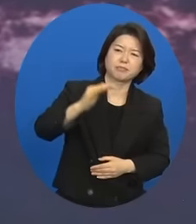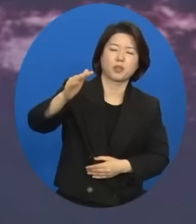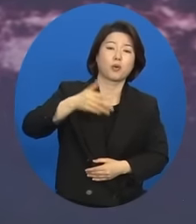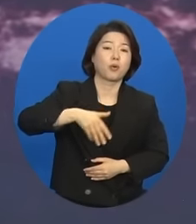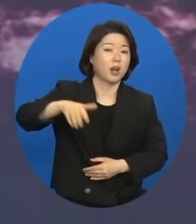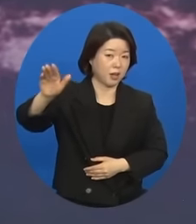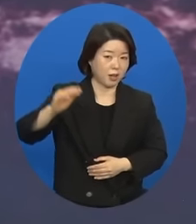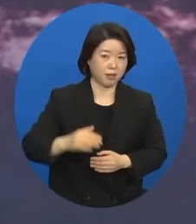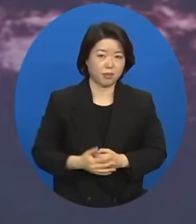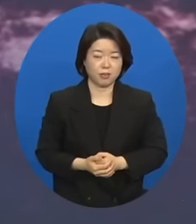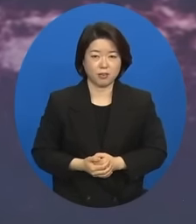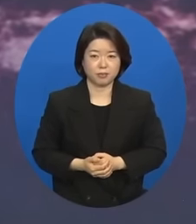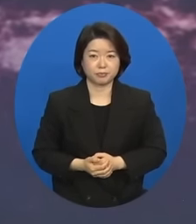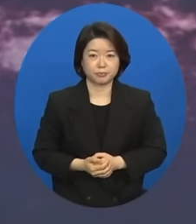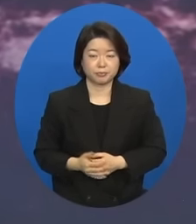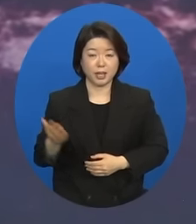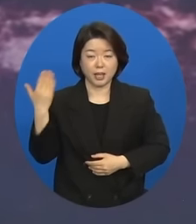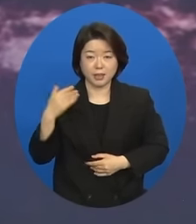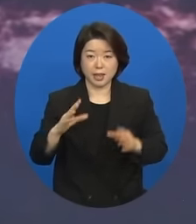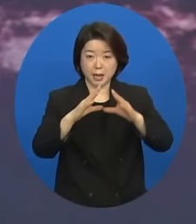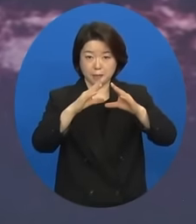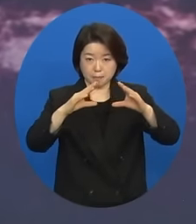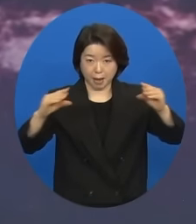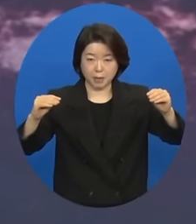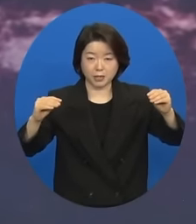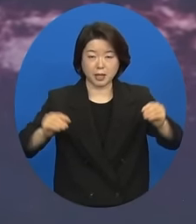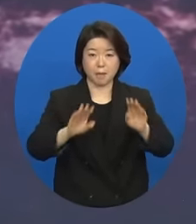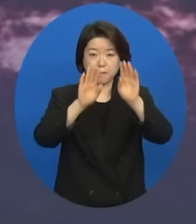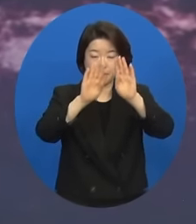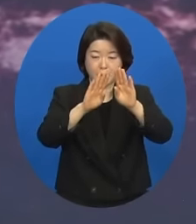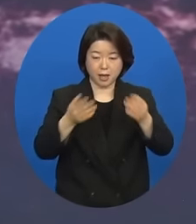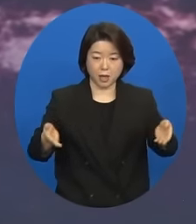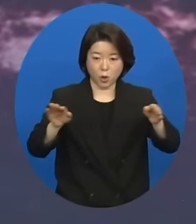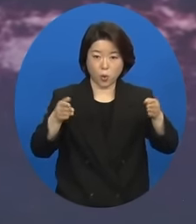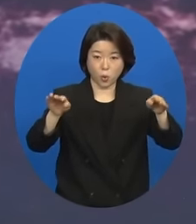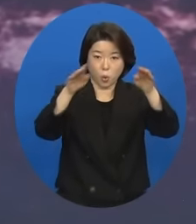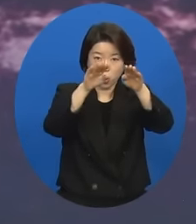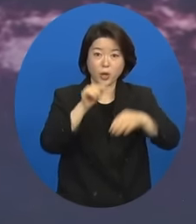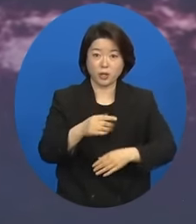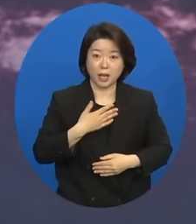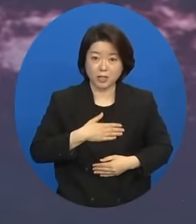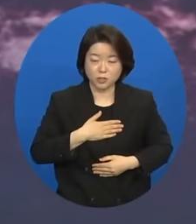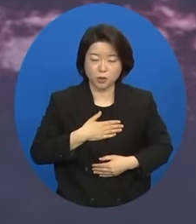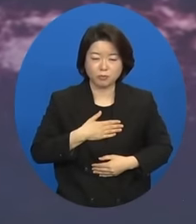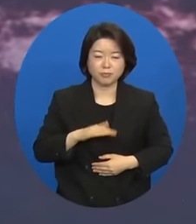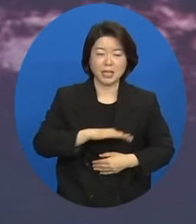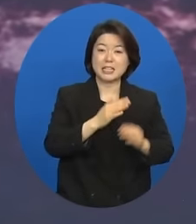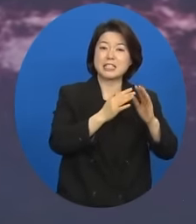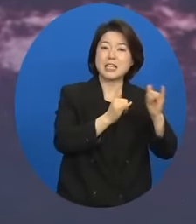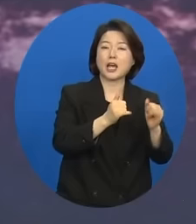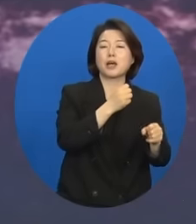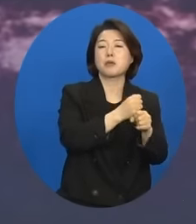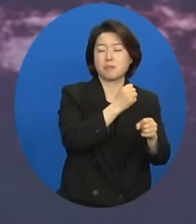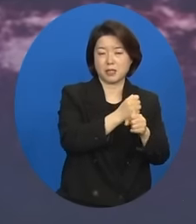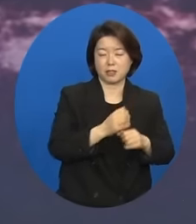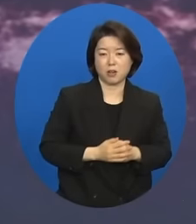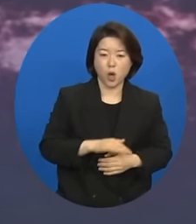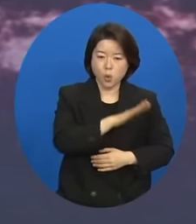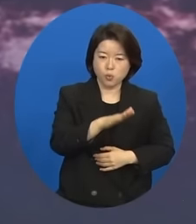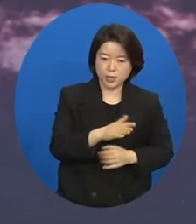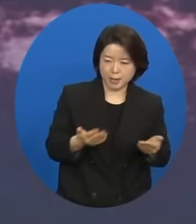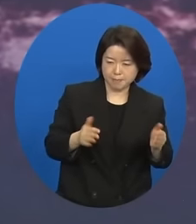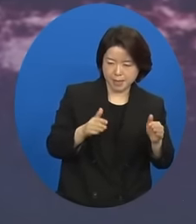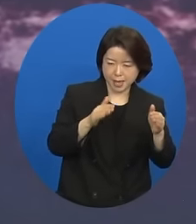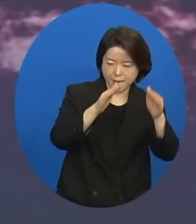사건 아시죠 사람들이 탑을 쌓아요 근데 거기 뭐라고 돼 있어요 우리가 탑을 쌓아서 하늘에 다케 하자